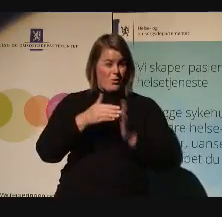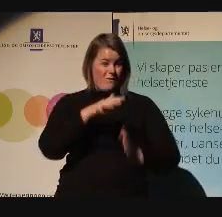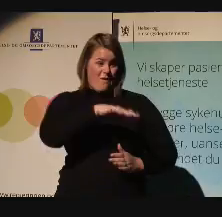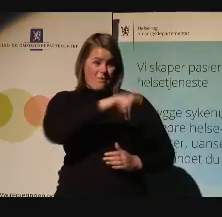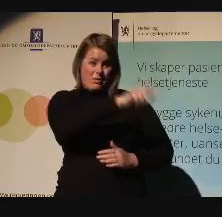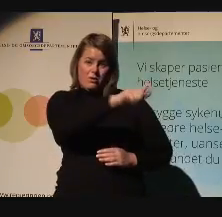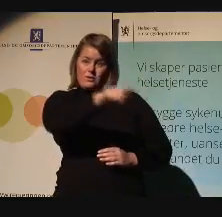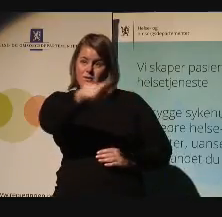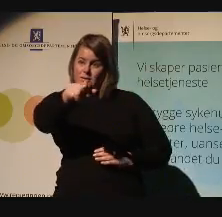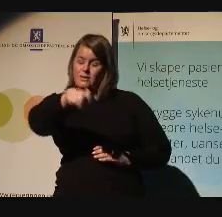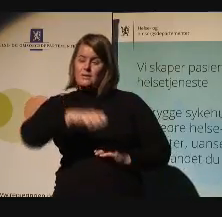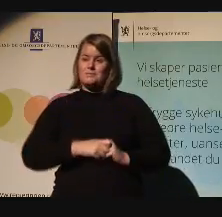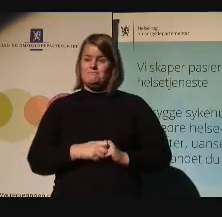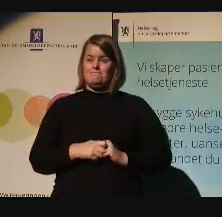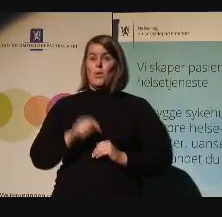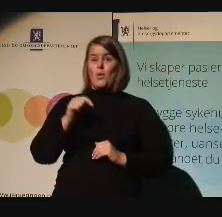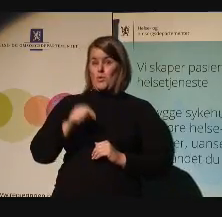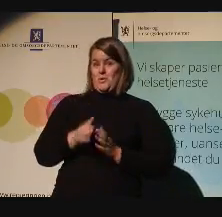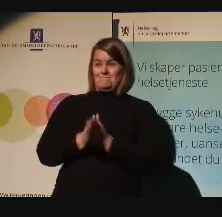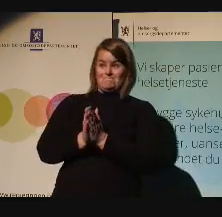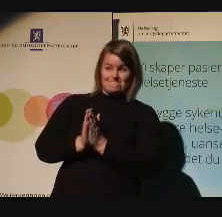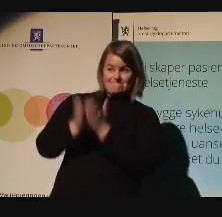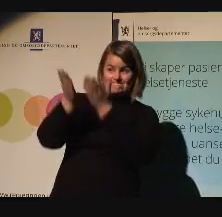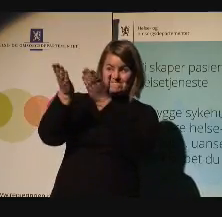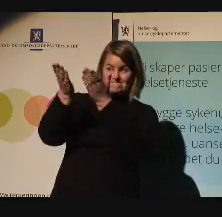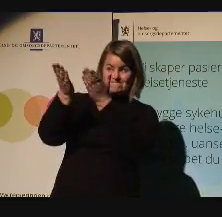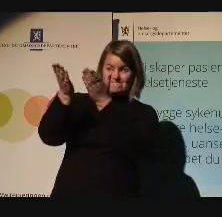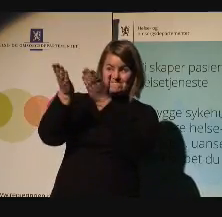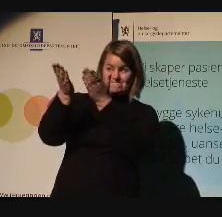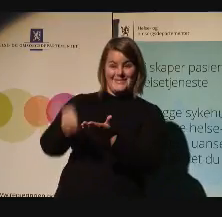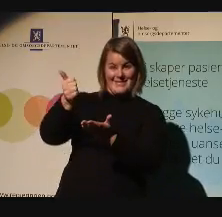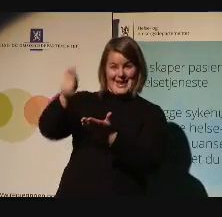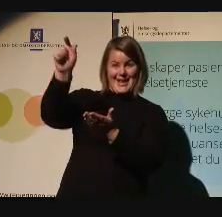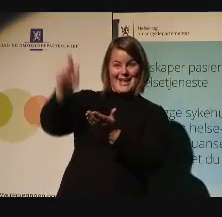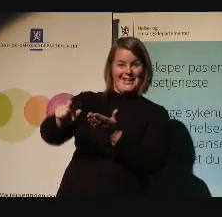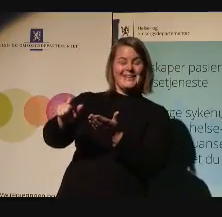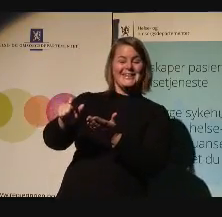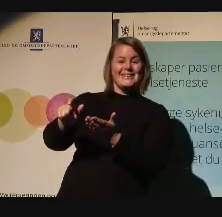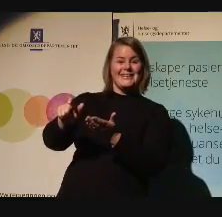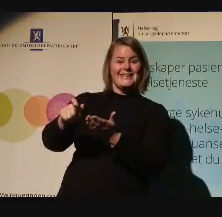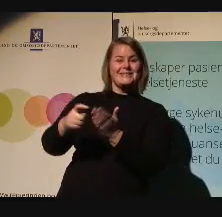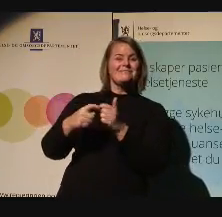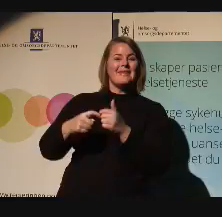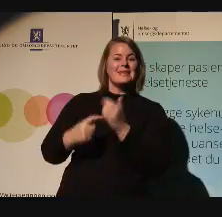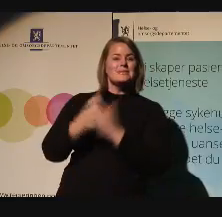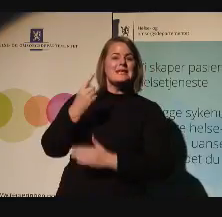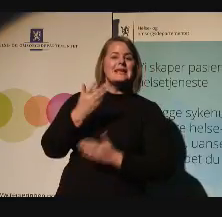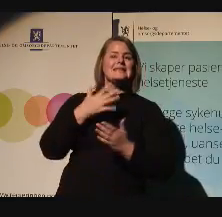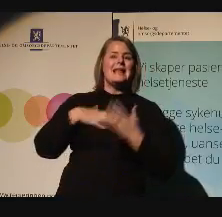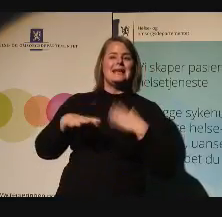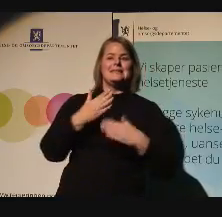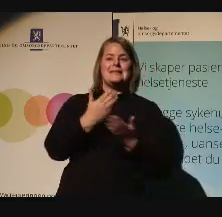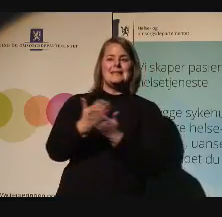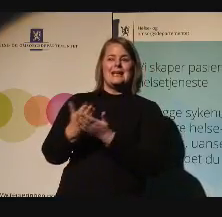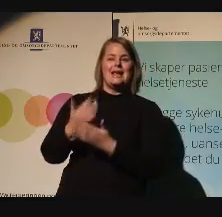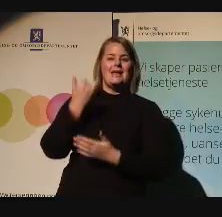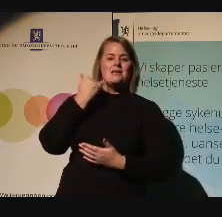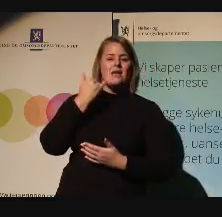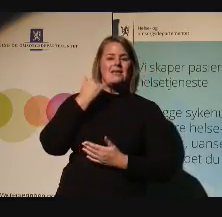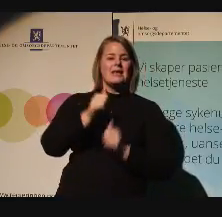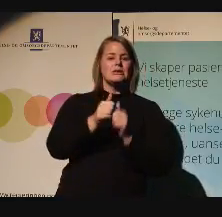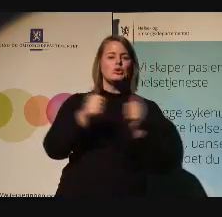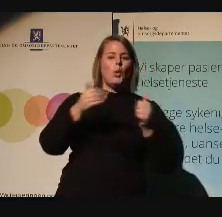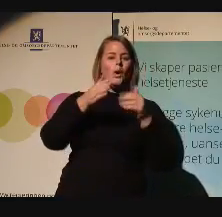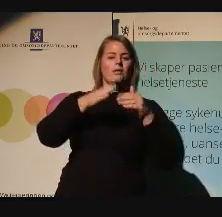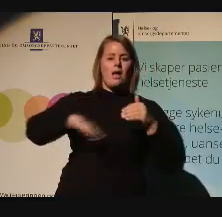kandidater. Så da vil jeg be årets vinner for spesialisthelsetjenesten, Jannicke